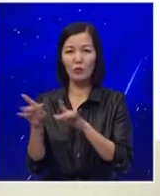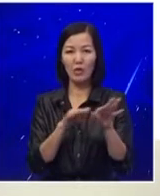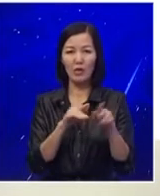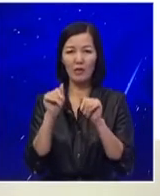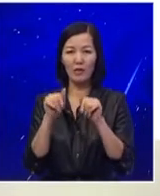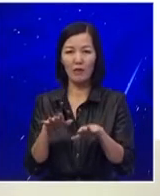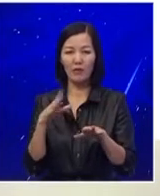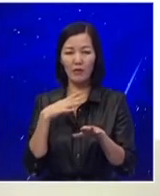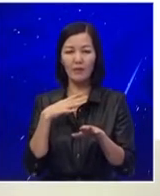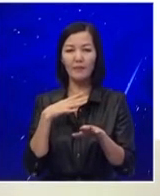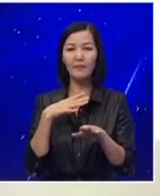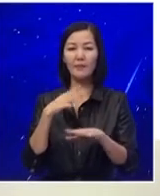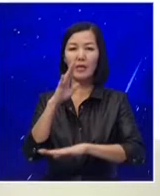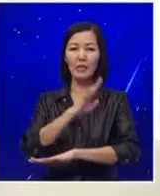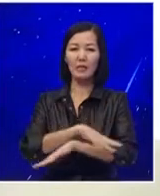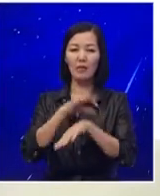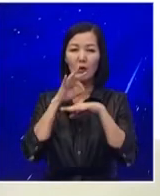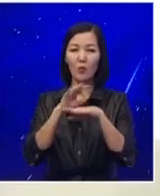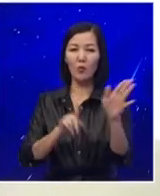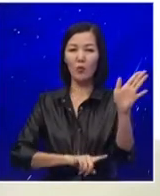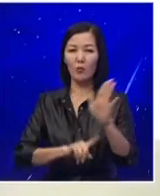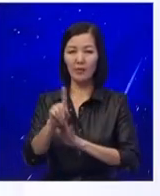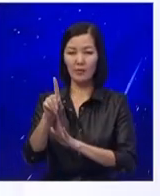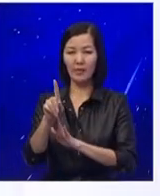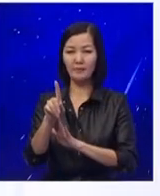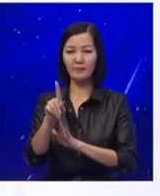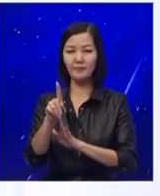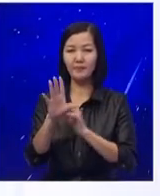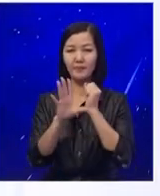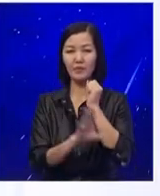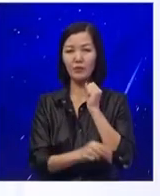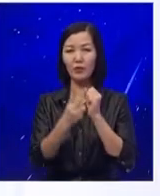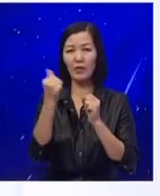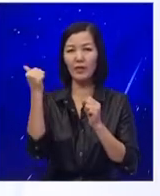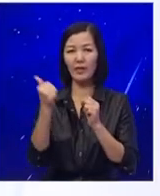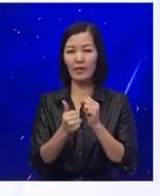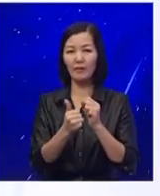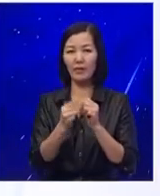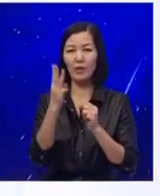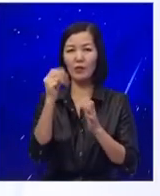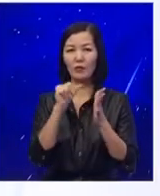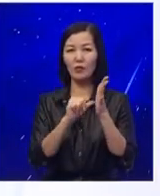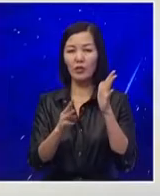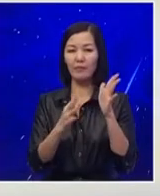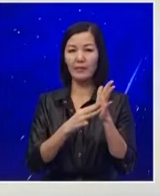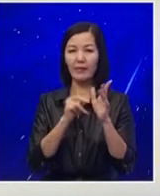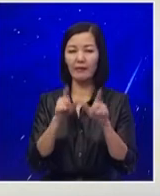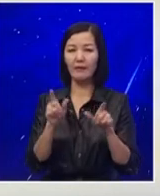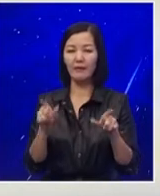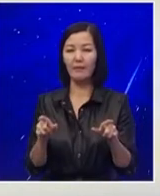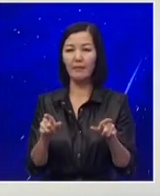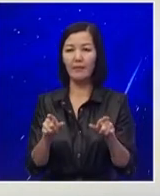және сабақ оқу басталу жайында. Соңғы 2 аптада 368 адам